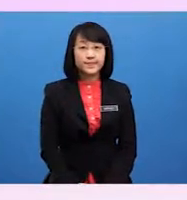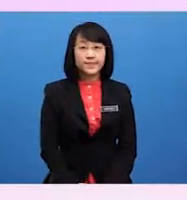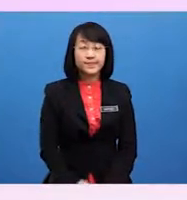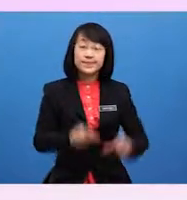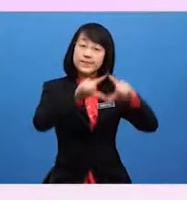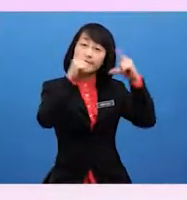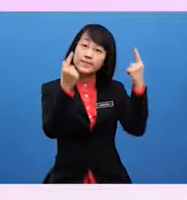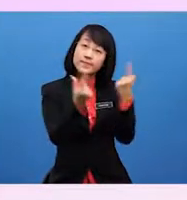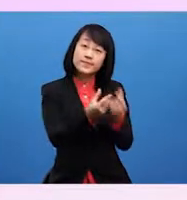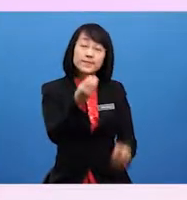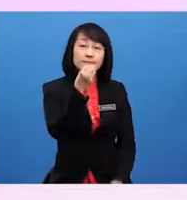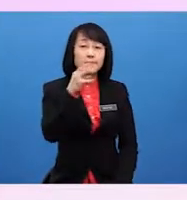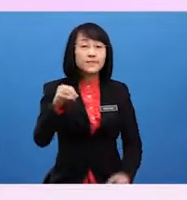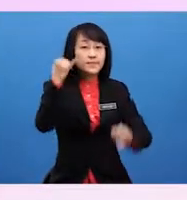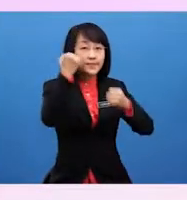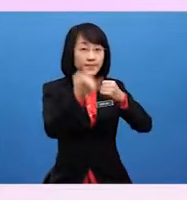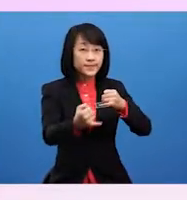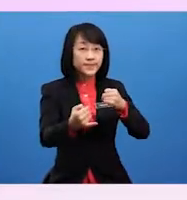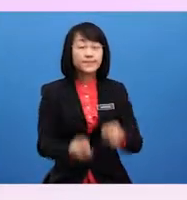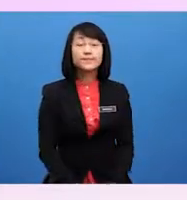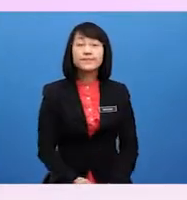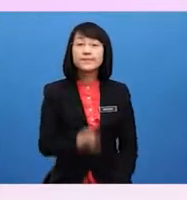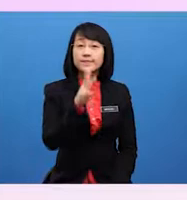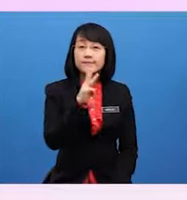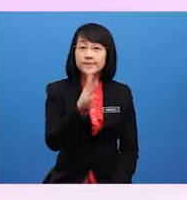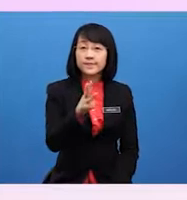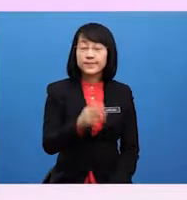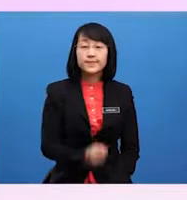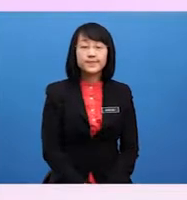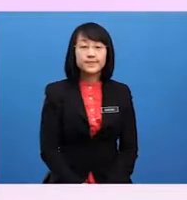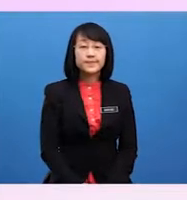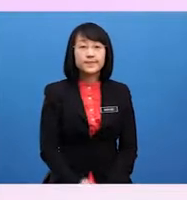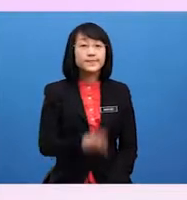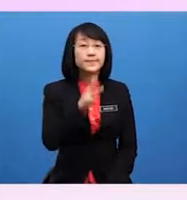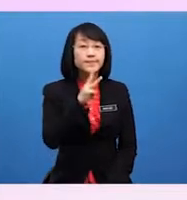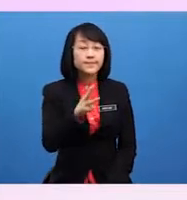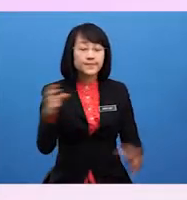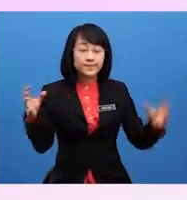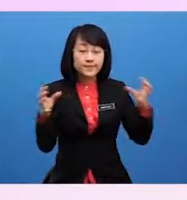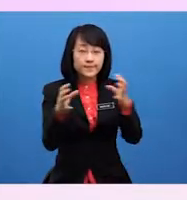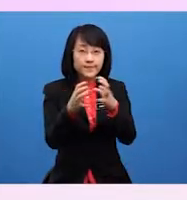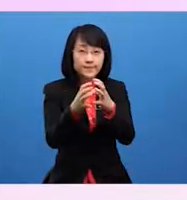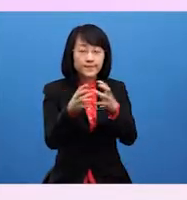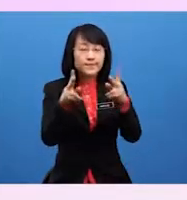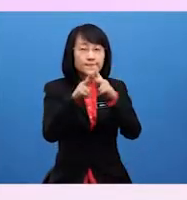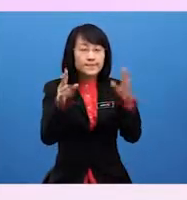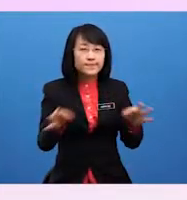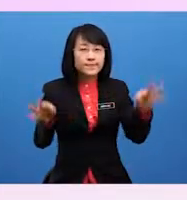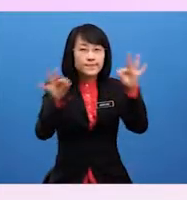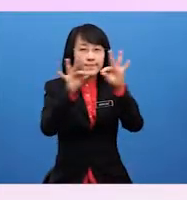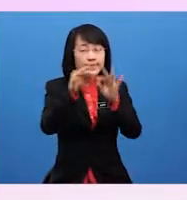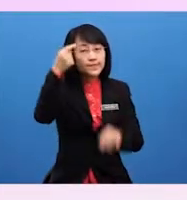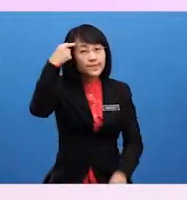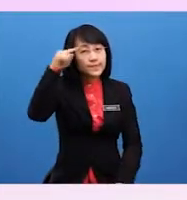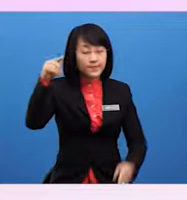Kelas makanan yang terakhir, air. Air ialah sebatian yang sangat penting kepada